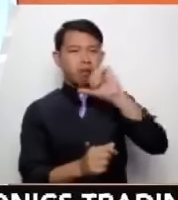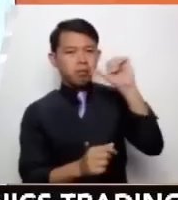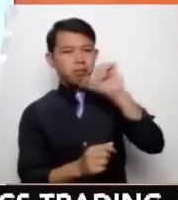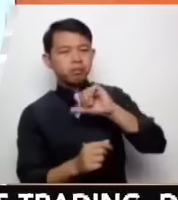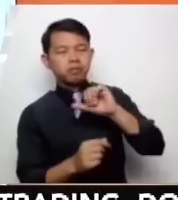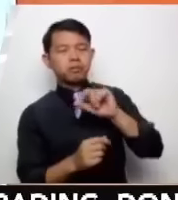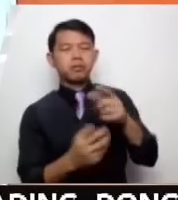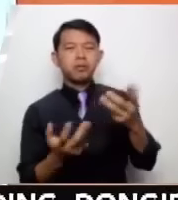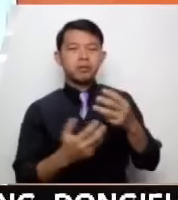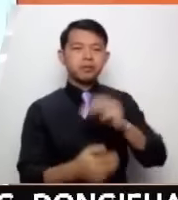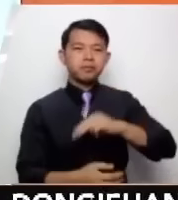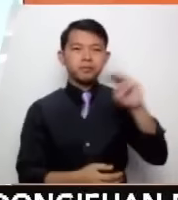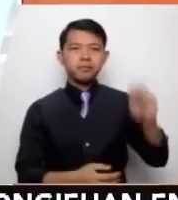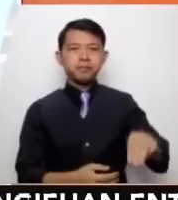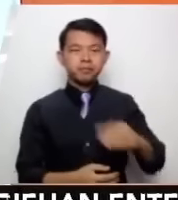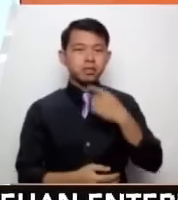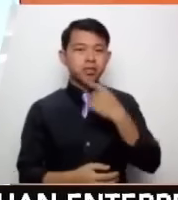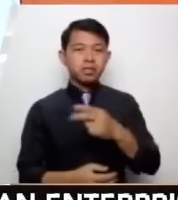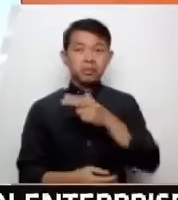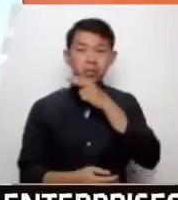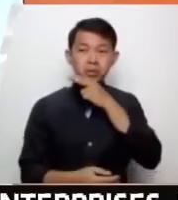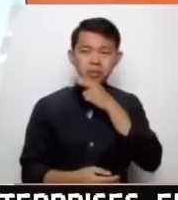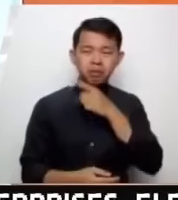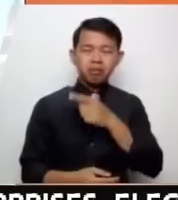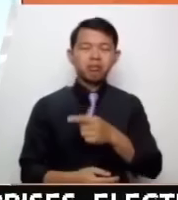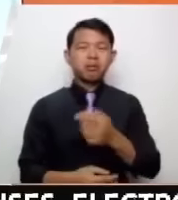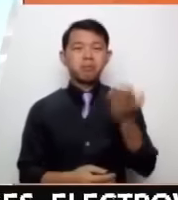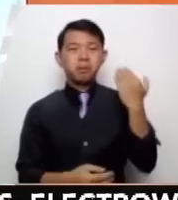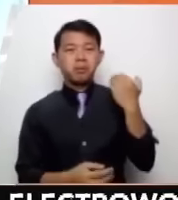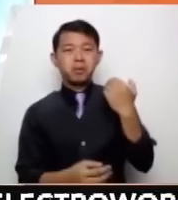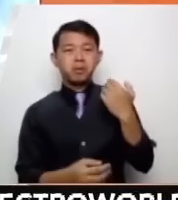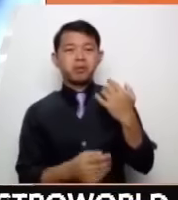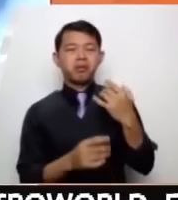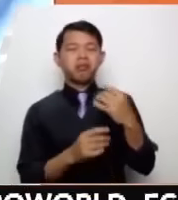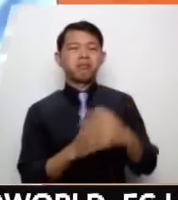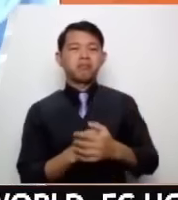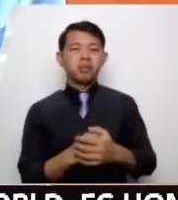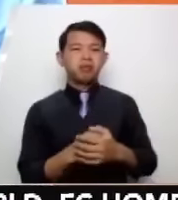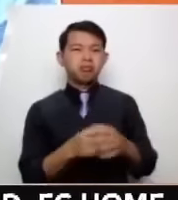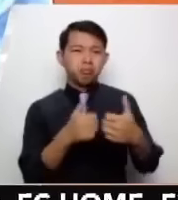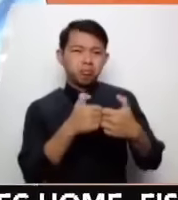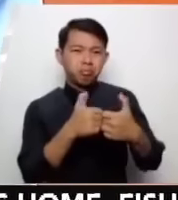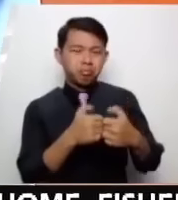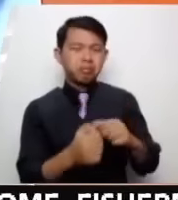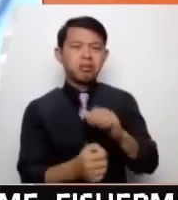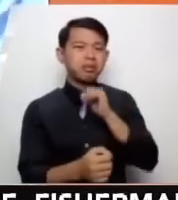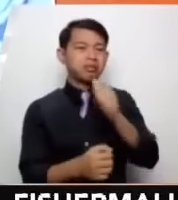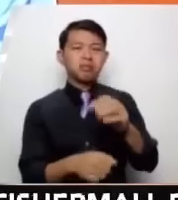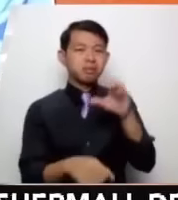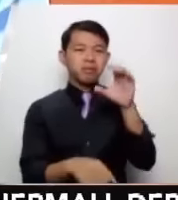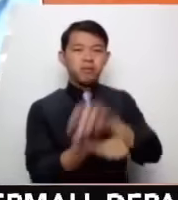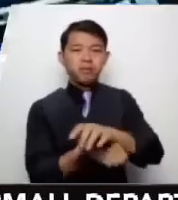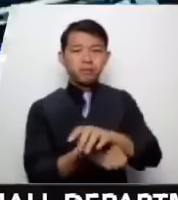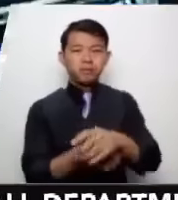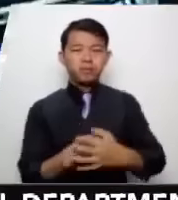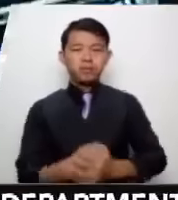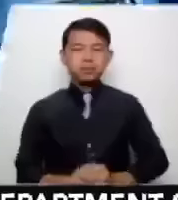suspect, dati niyang karelasyon ng biktima at hindi niya pinilit. May unang balita, si Jomer Apresto.